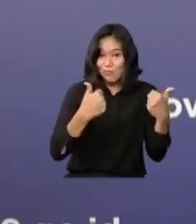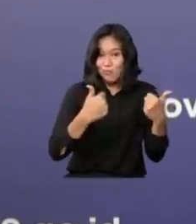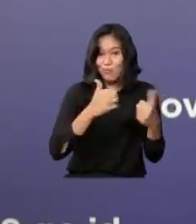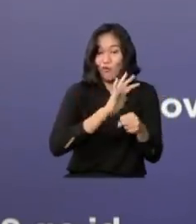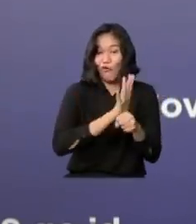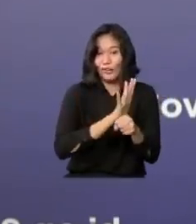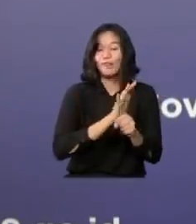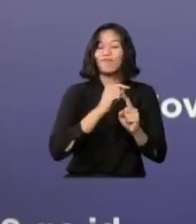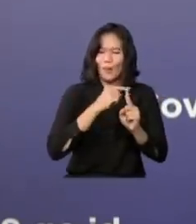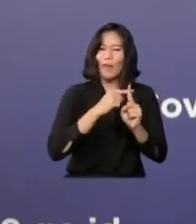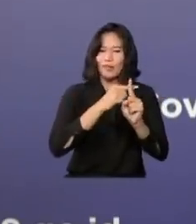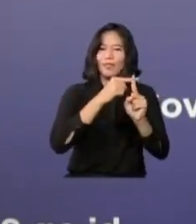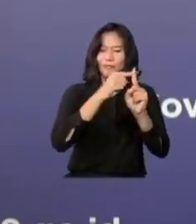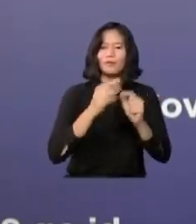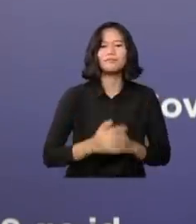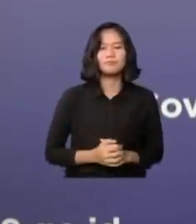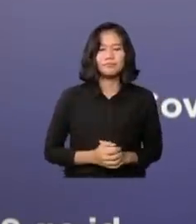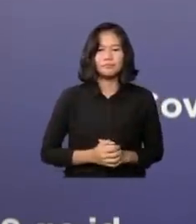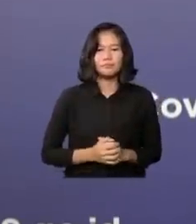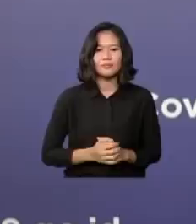COVID-19 ini semakin baik.